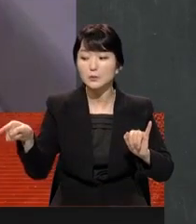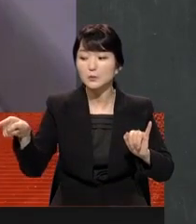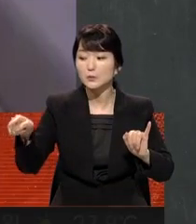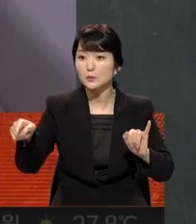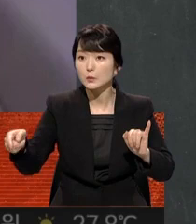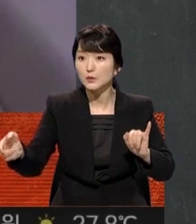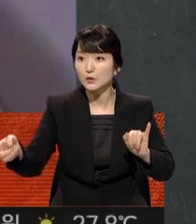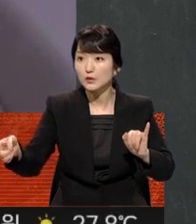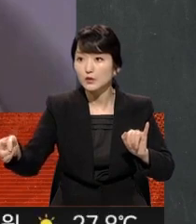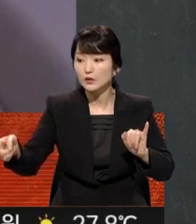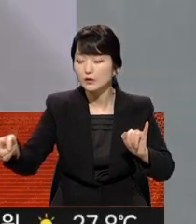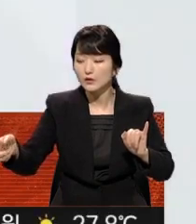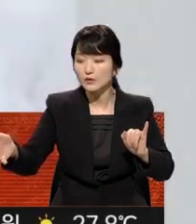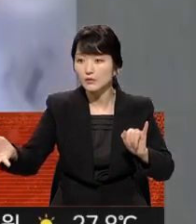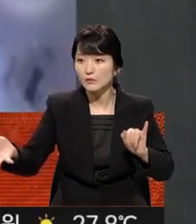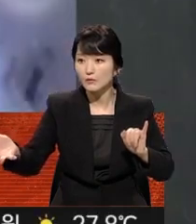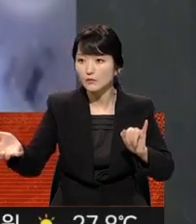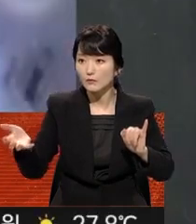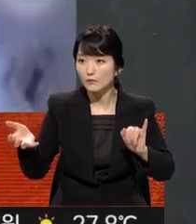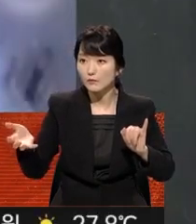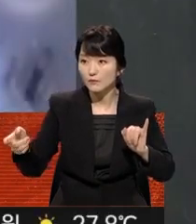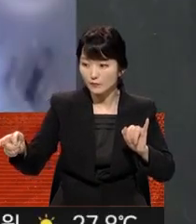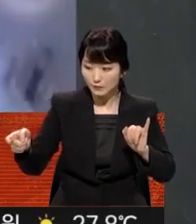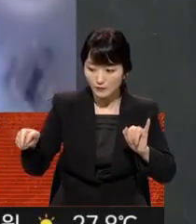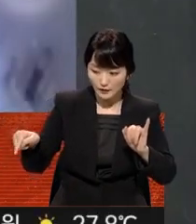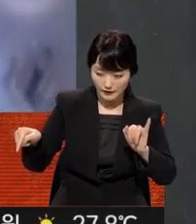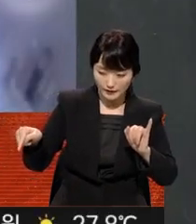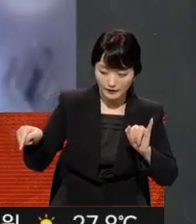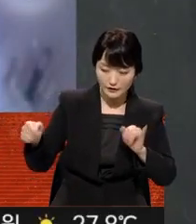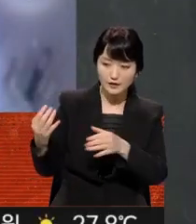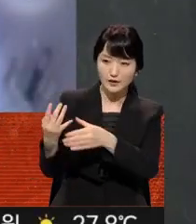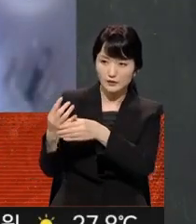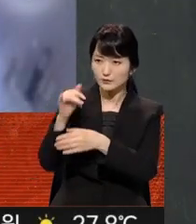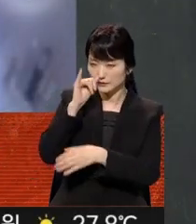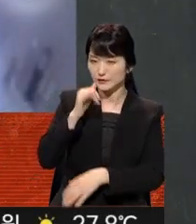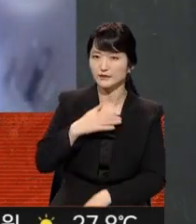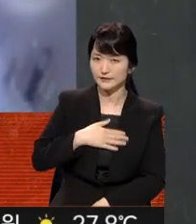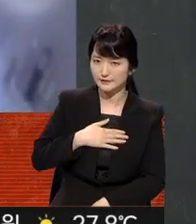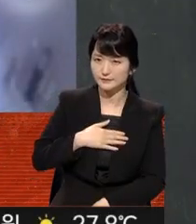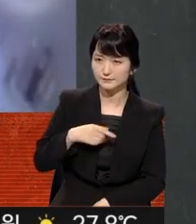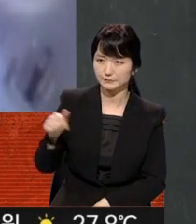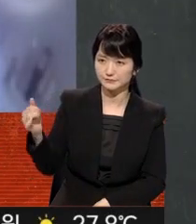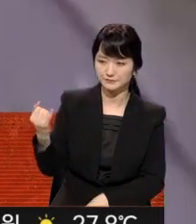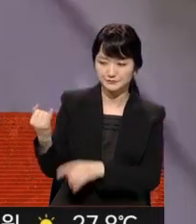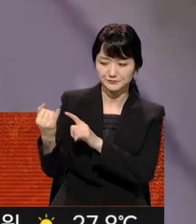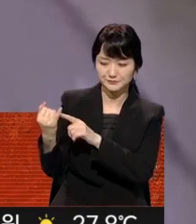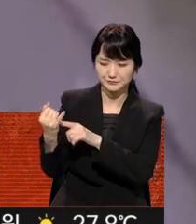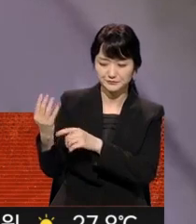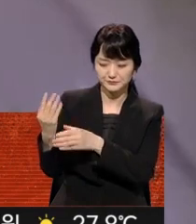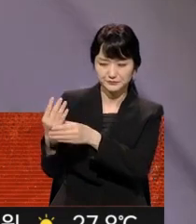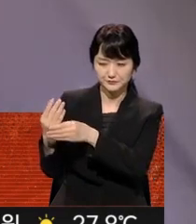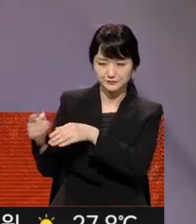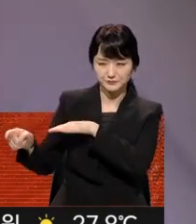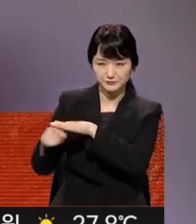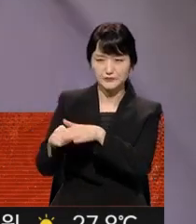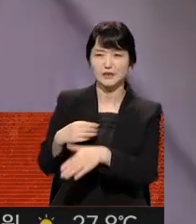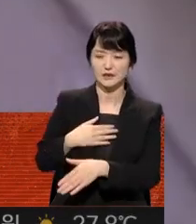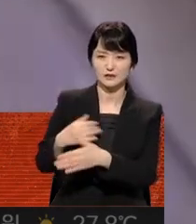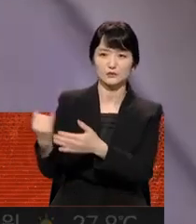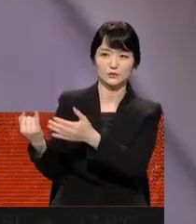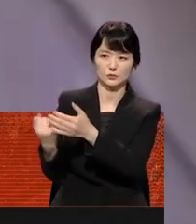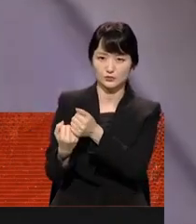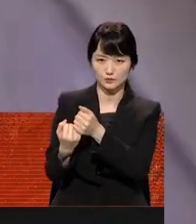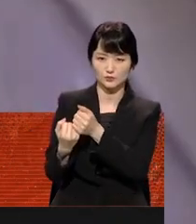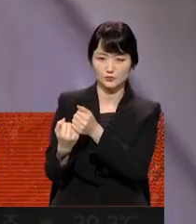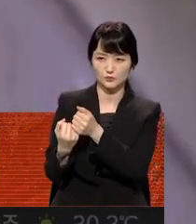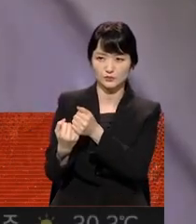했는데요. 했는데. 이 직원이 이미 여성이 손댄 곳에 현금이 있던 걸 알고 있었고요. 여성이 현금 절도하려는 걸 눈치를 채서 붙잡았습니다. 하지만 이